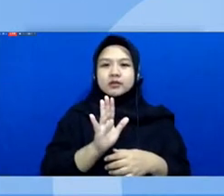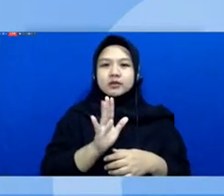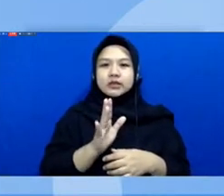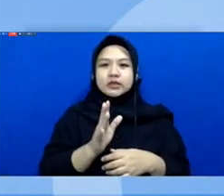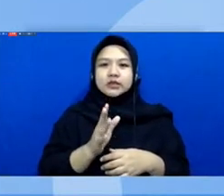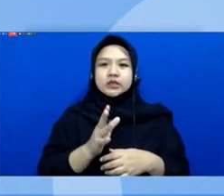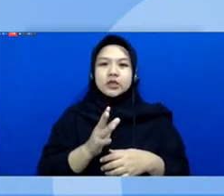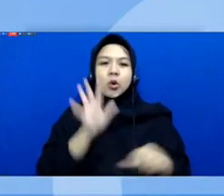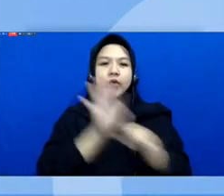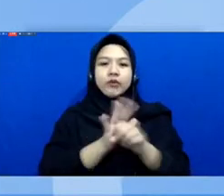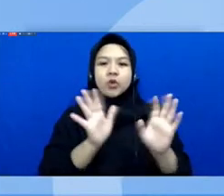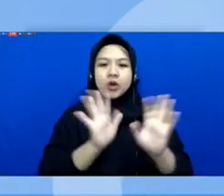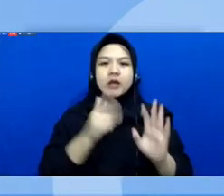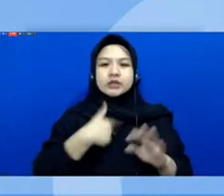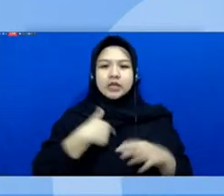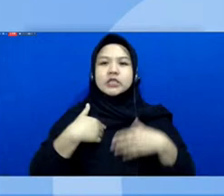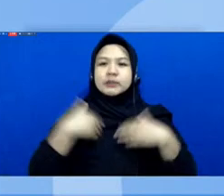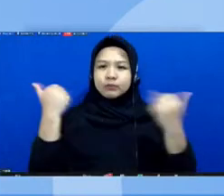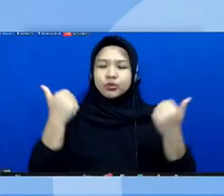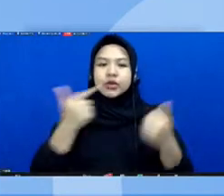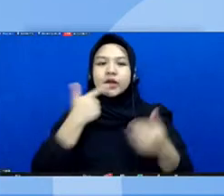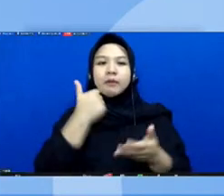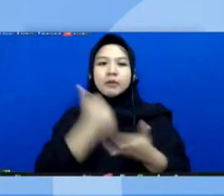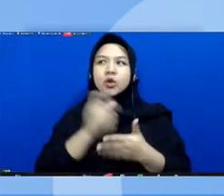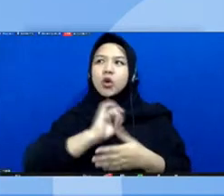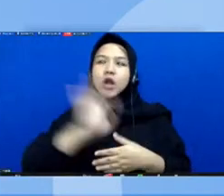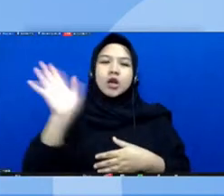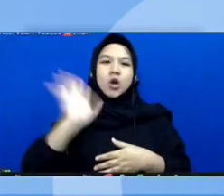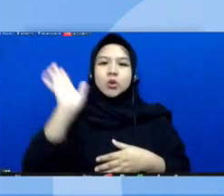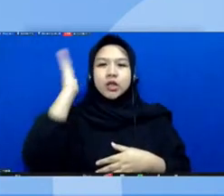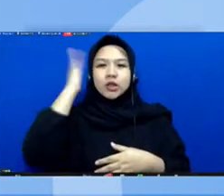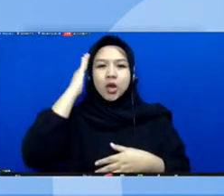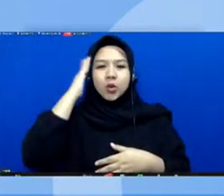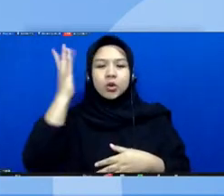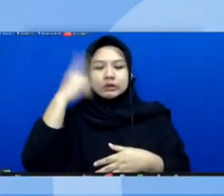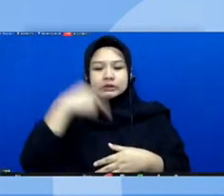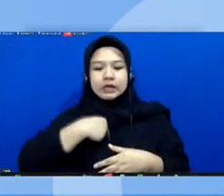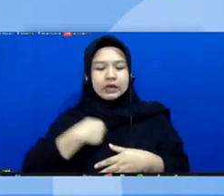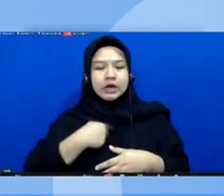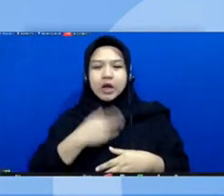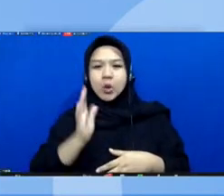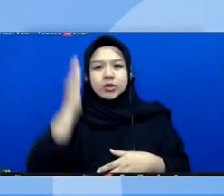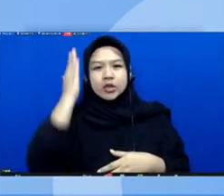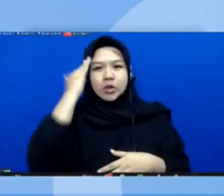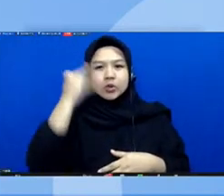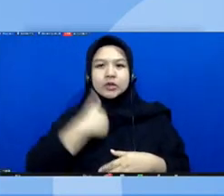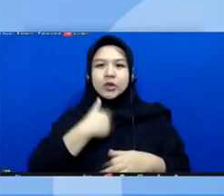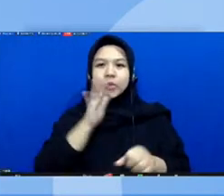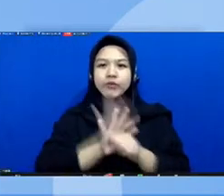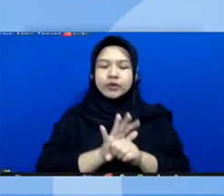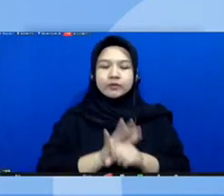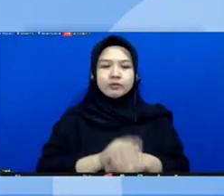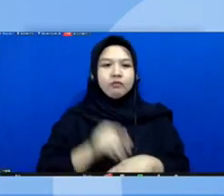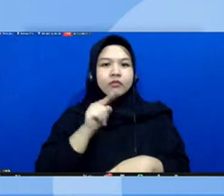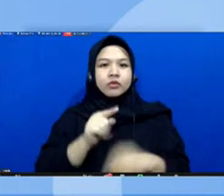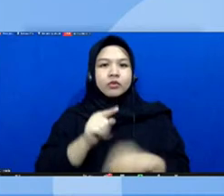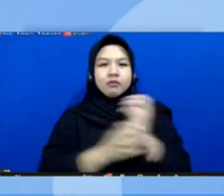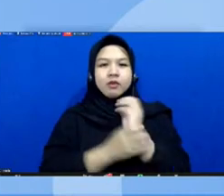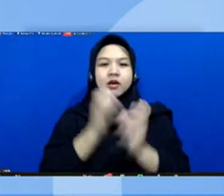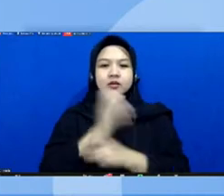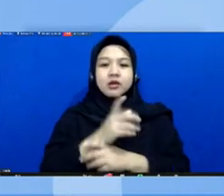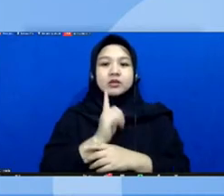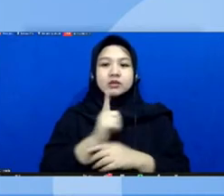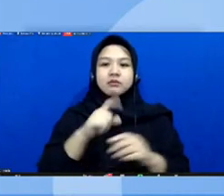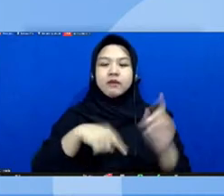terlepas COVID atau enggak, saya akan sembuh kok. Yang penting orang lain enggak usah tahu, atau saya sendiri pun enggak usah tahu kalau saya COVID. Nah, ini yang bahaya karena di varian